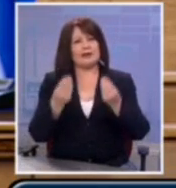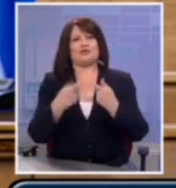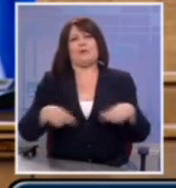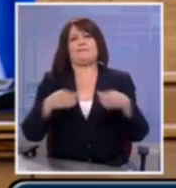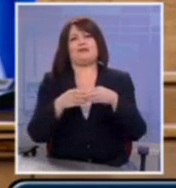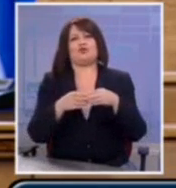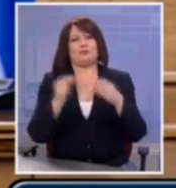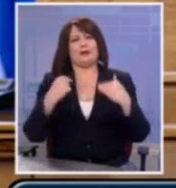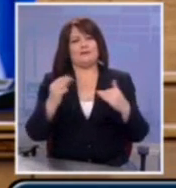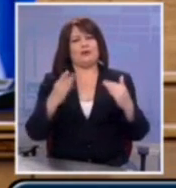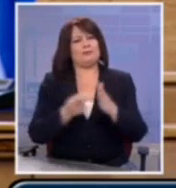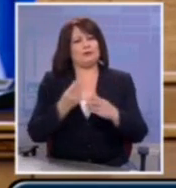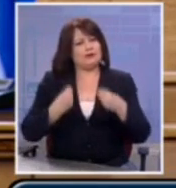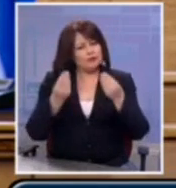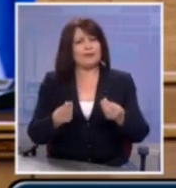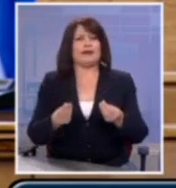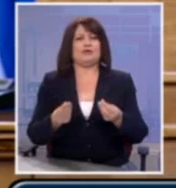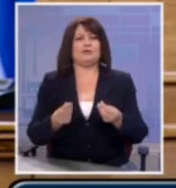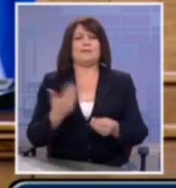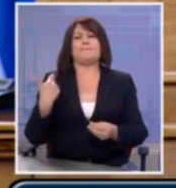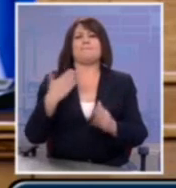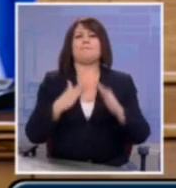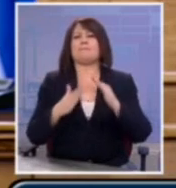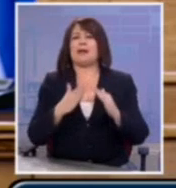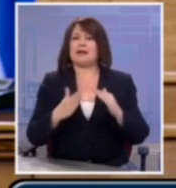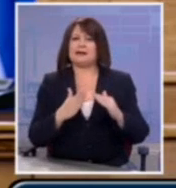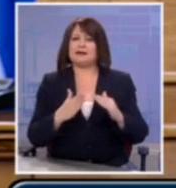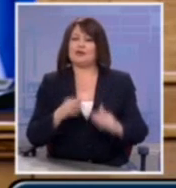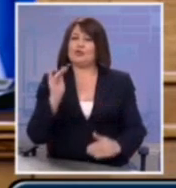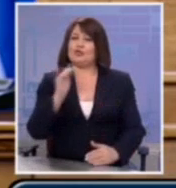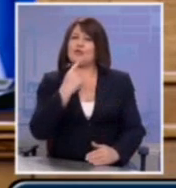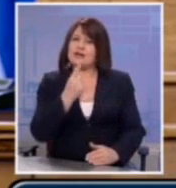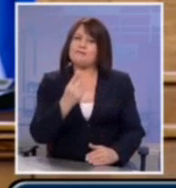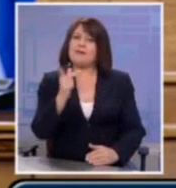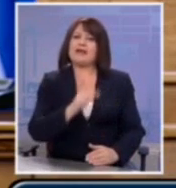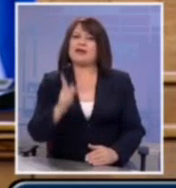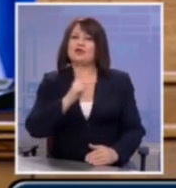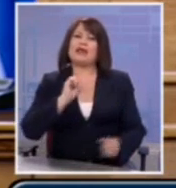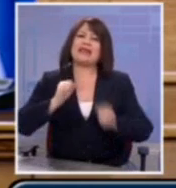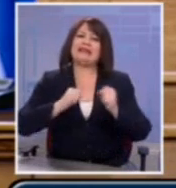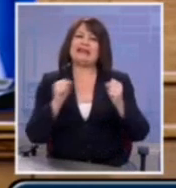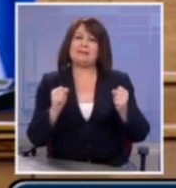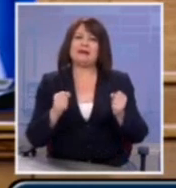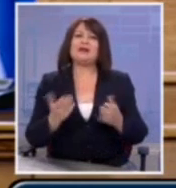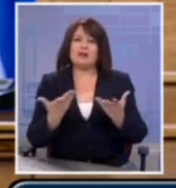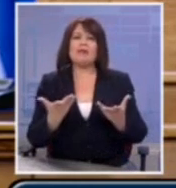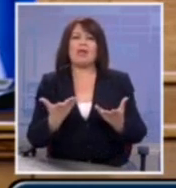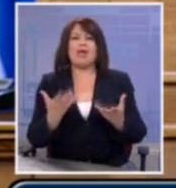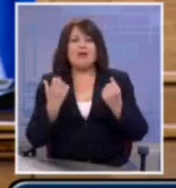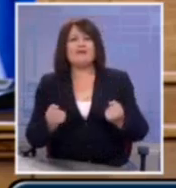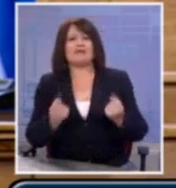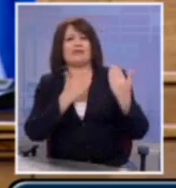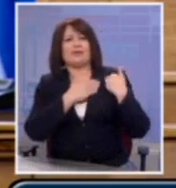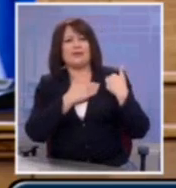του Ελληνικού Κοινοβουλίου, αφού από το Μάρτιο ακόμη προτρέψαμε την κοινωνία και τα κινήματα να πάρουν τα στοιχεία στα χέρια τους,